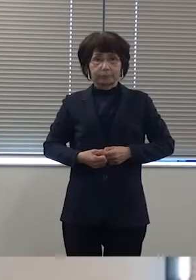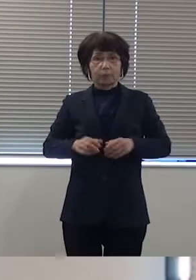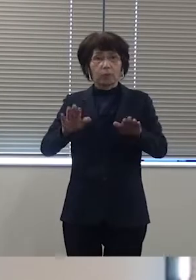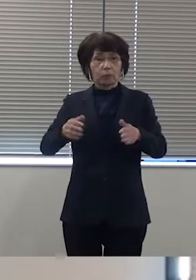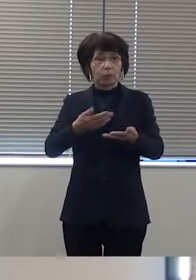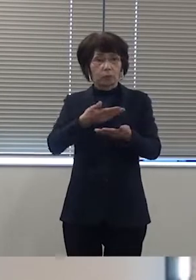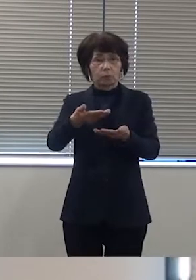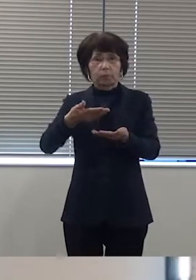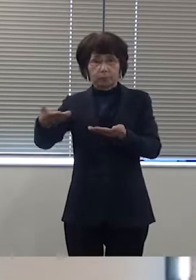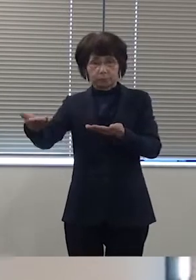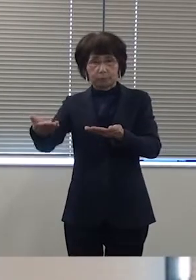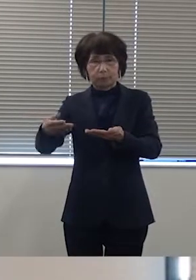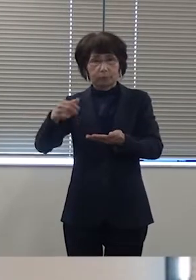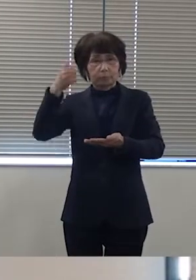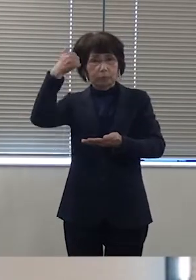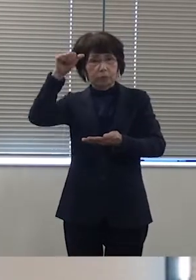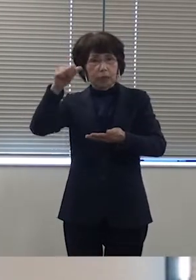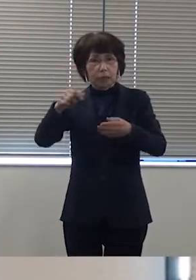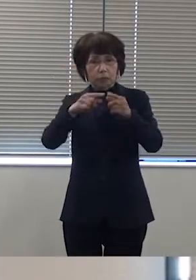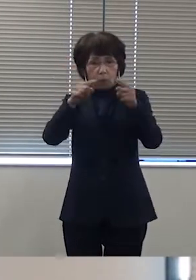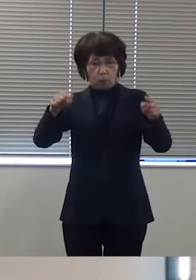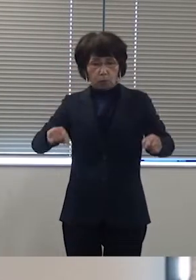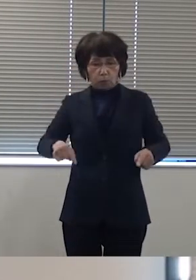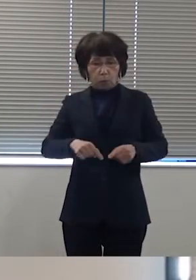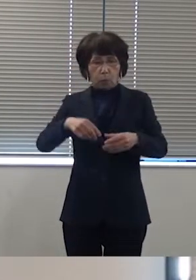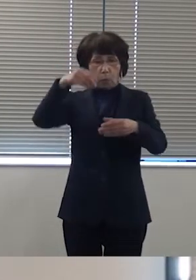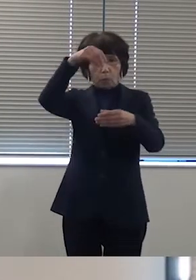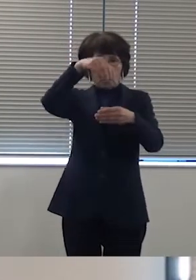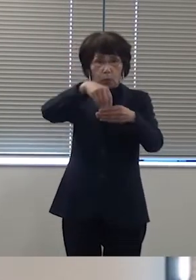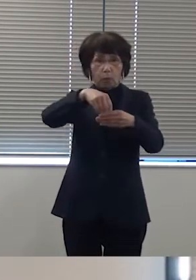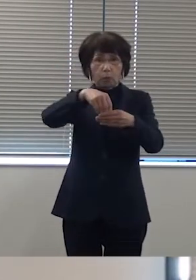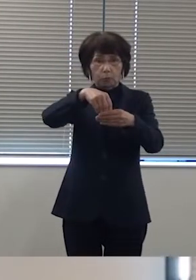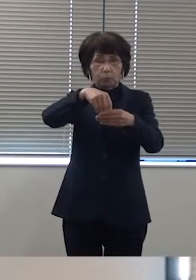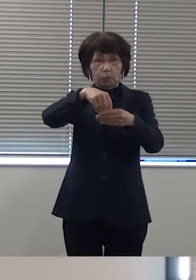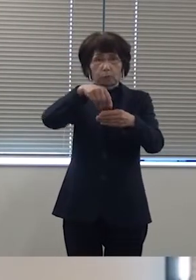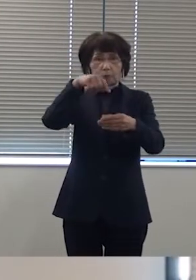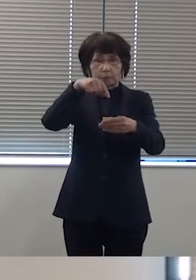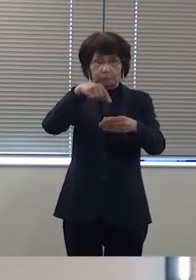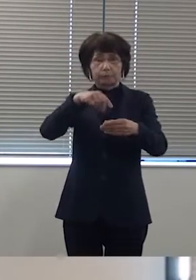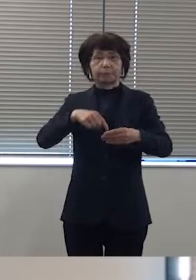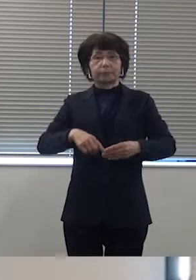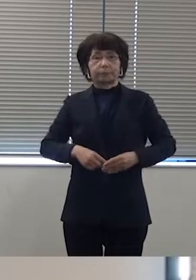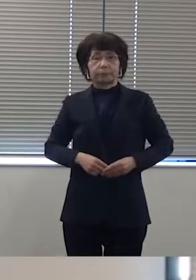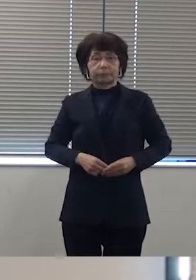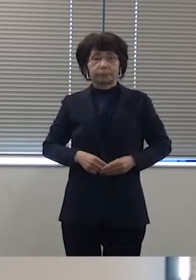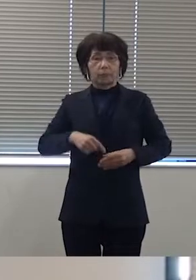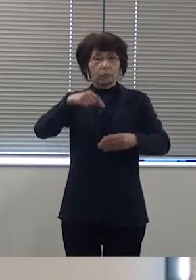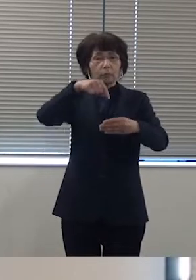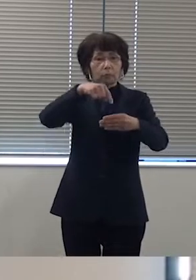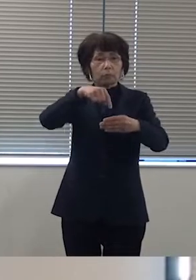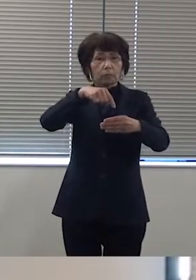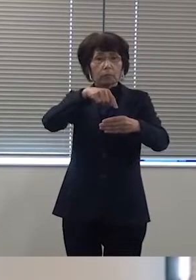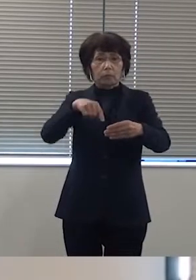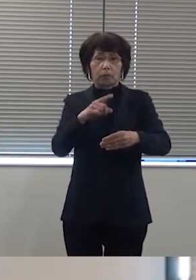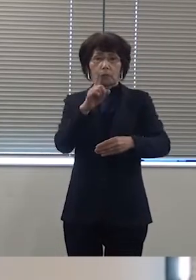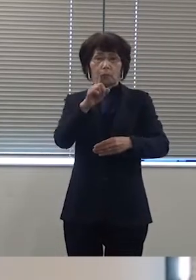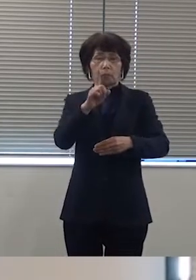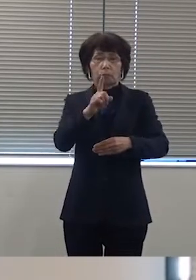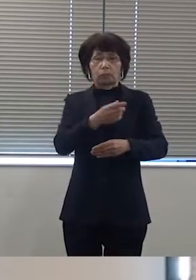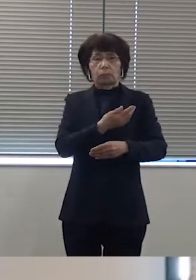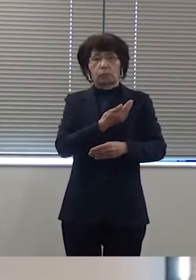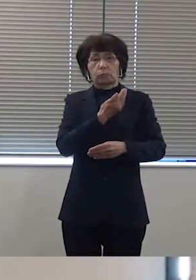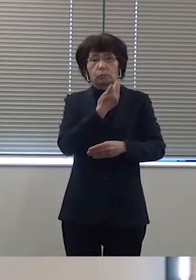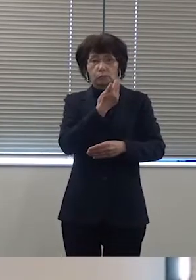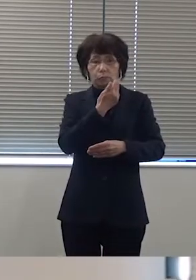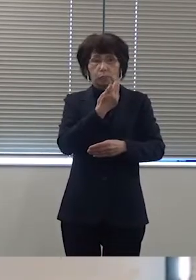今日配布しました議案の封筒ですね、記者室の方に配布させていただいておりましたが、その中で一つ重